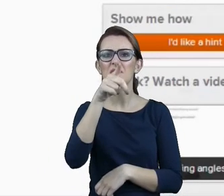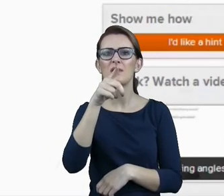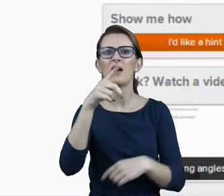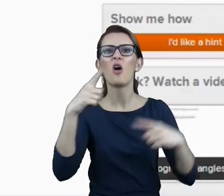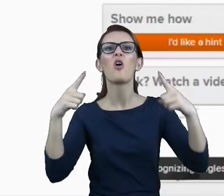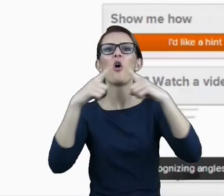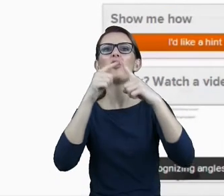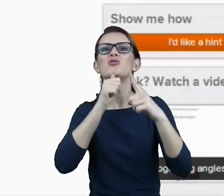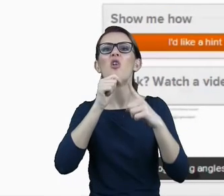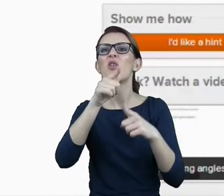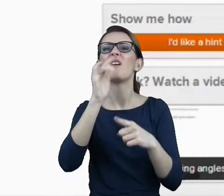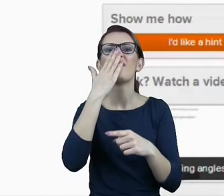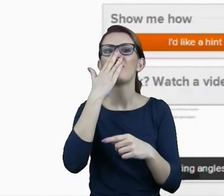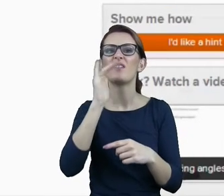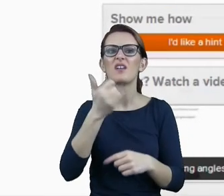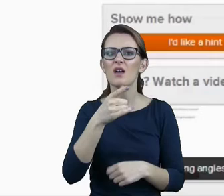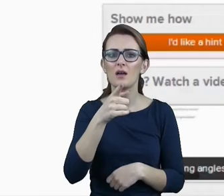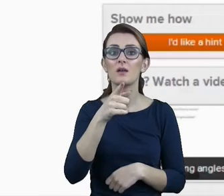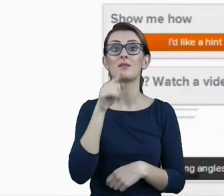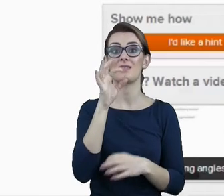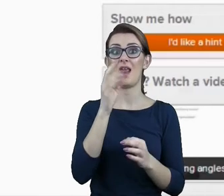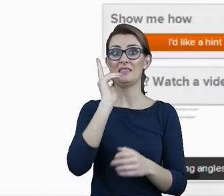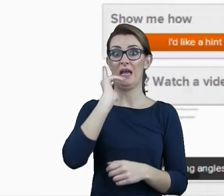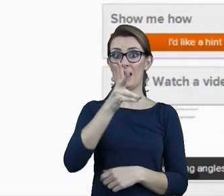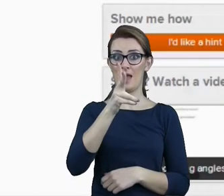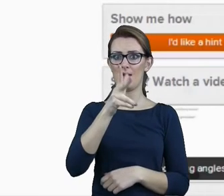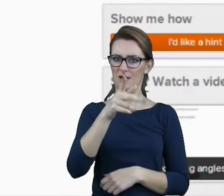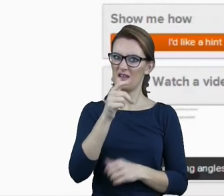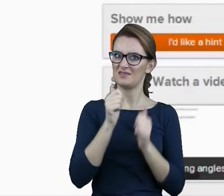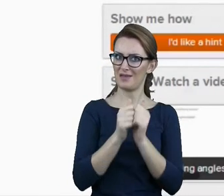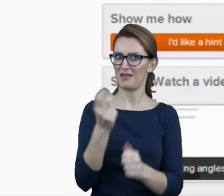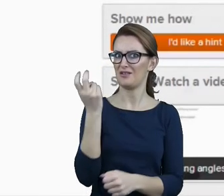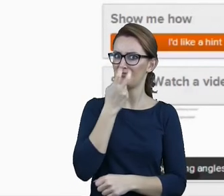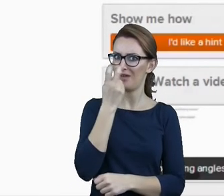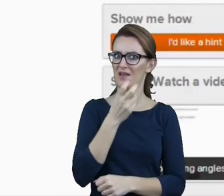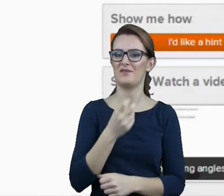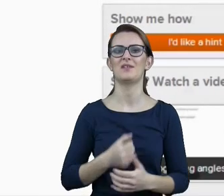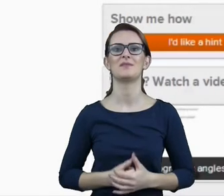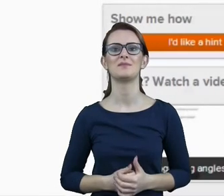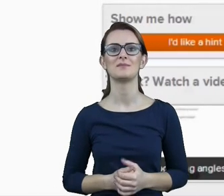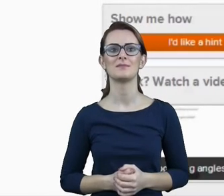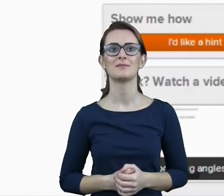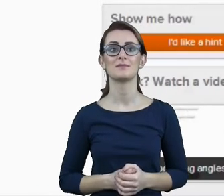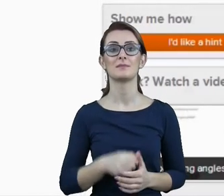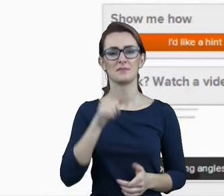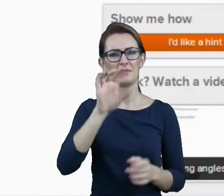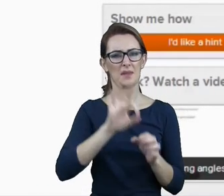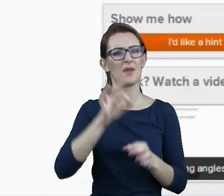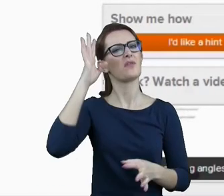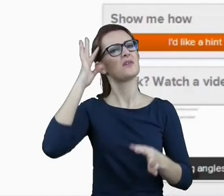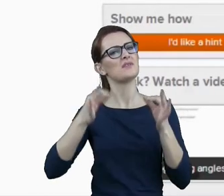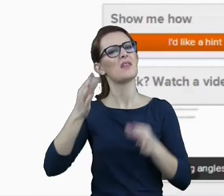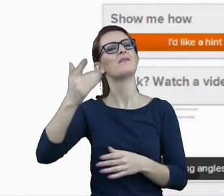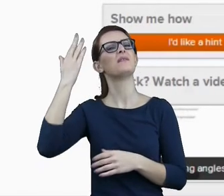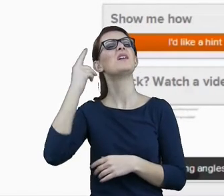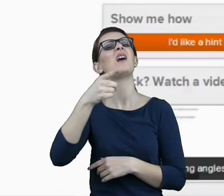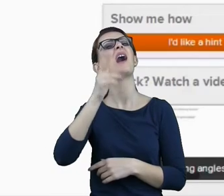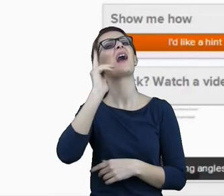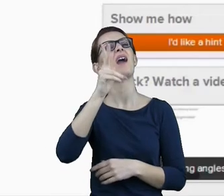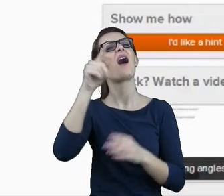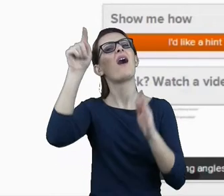Jaki rodzaj kąta zaznaczono na zielono? Mamy tym razem literkę k. Ciekawe zadanie. Zastanawiałeś się kiedyś,